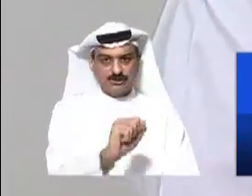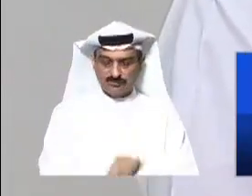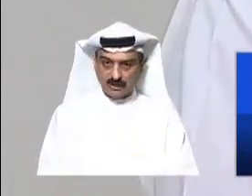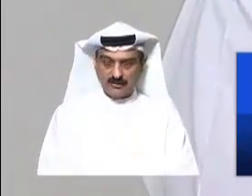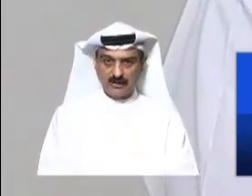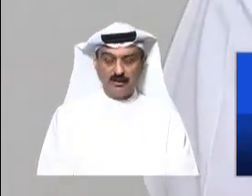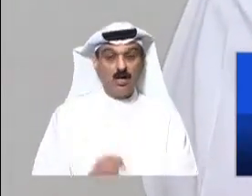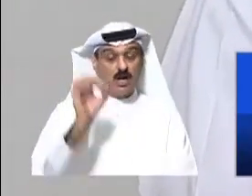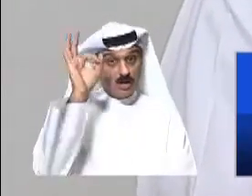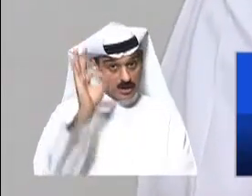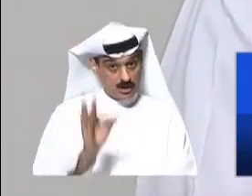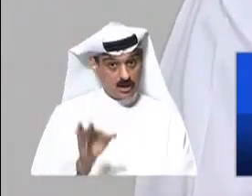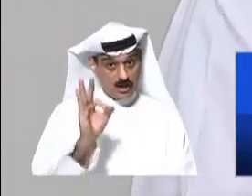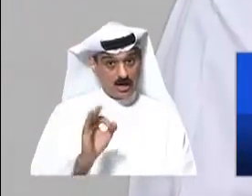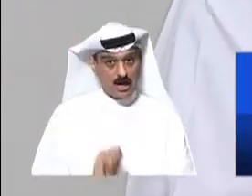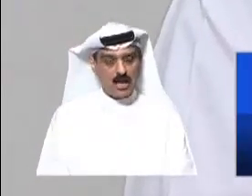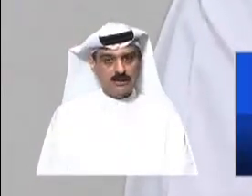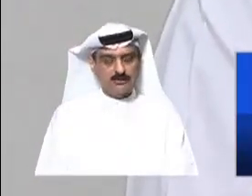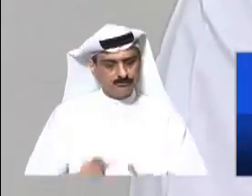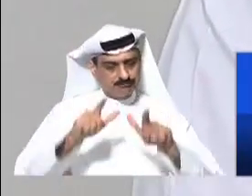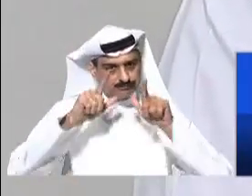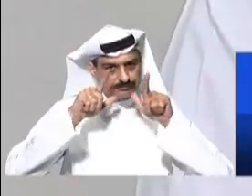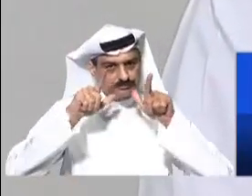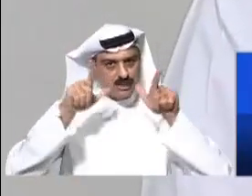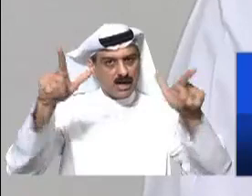هناك نقل لمحتوى